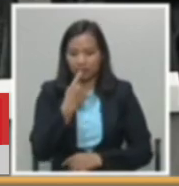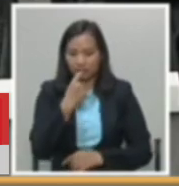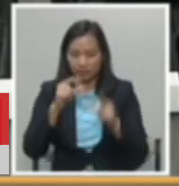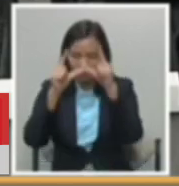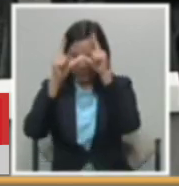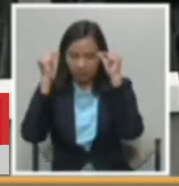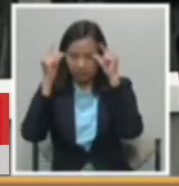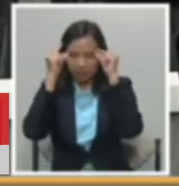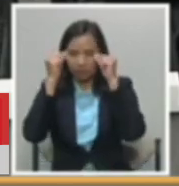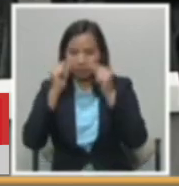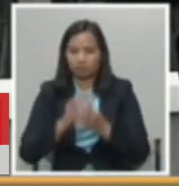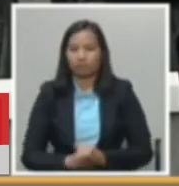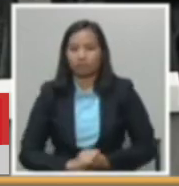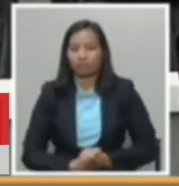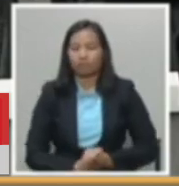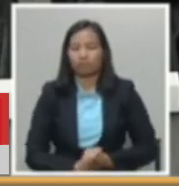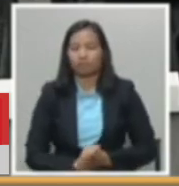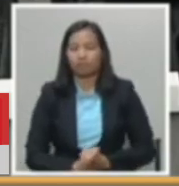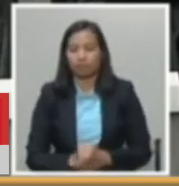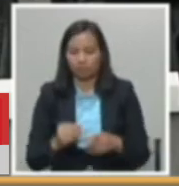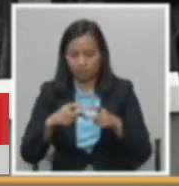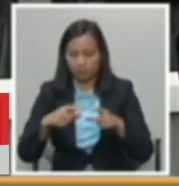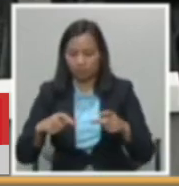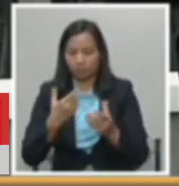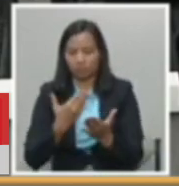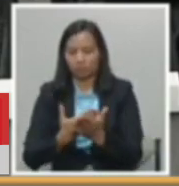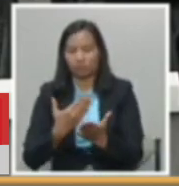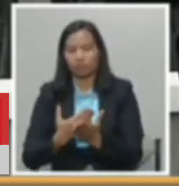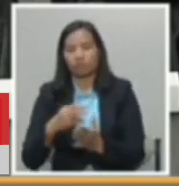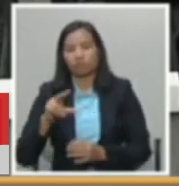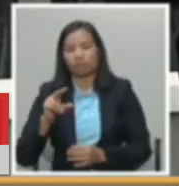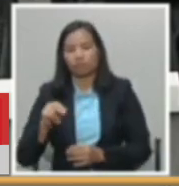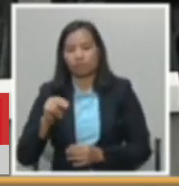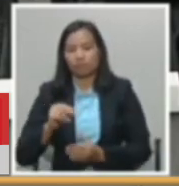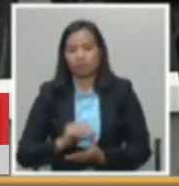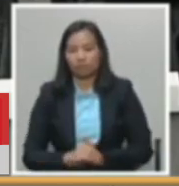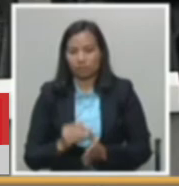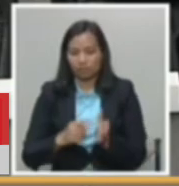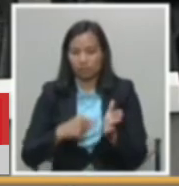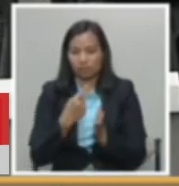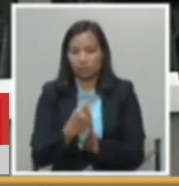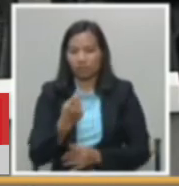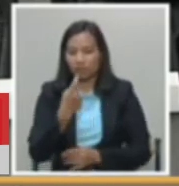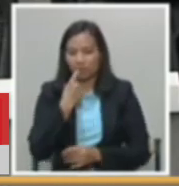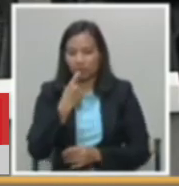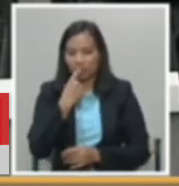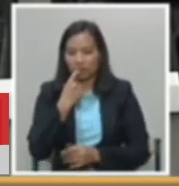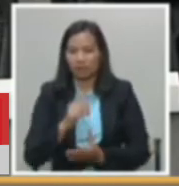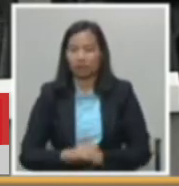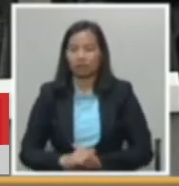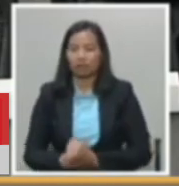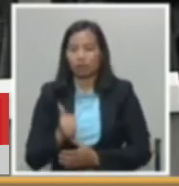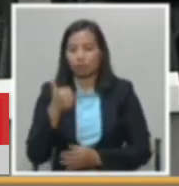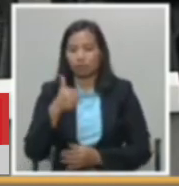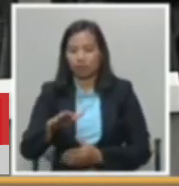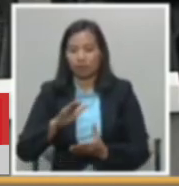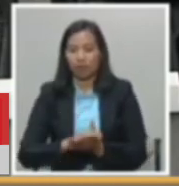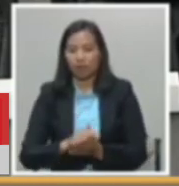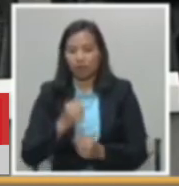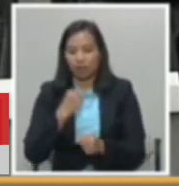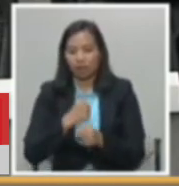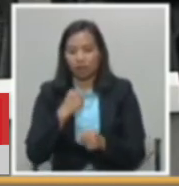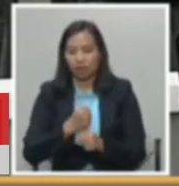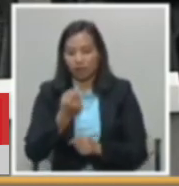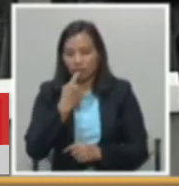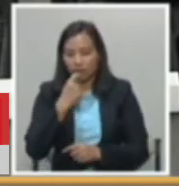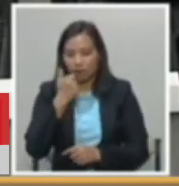ว่าทาง30บาทหรือทางประกันสุขภาพแบบนี้เนี่ยเรื่องของการทำแพทย์ก็ด้อยกับเขาไม่ว่าจะเป็นทำฟันแบบติดแน่นก็